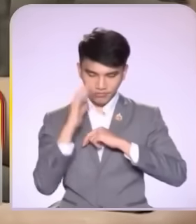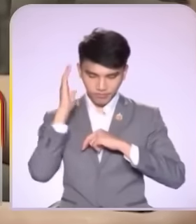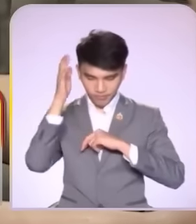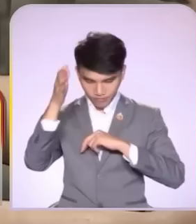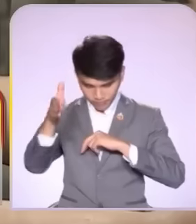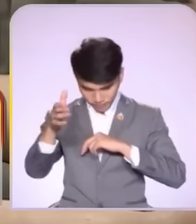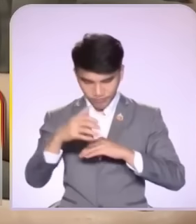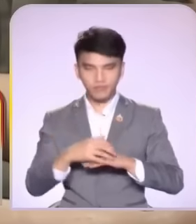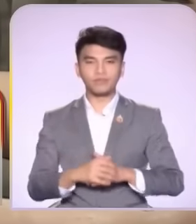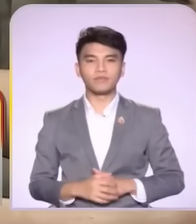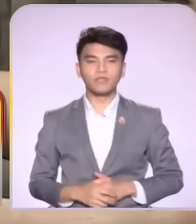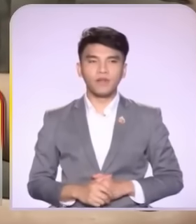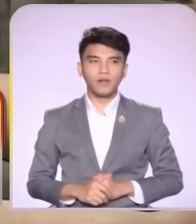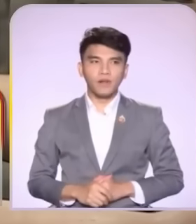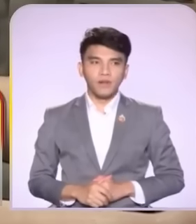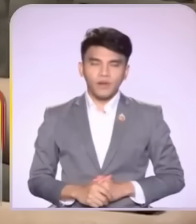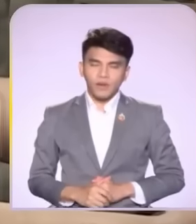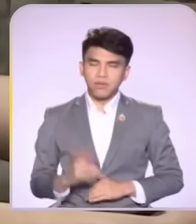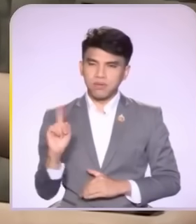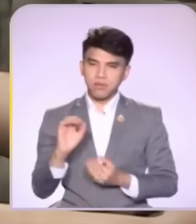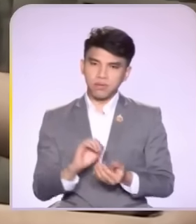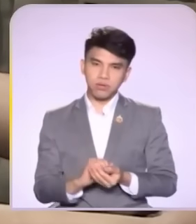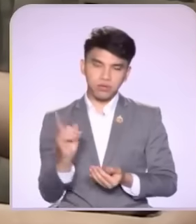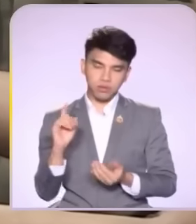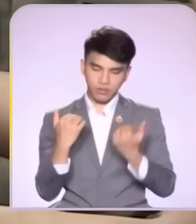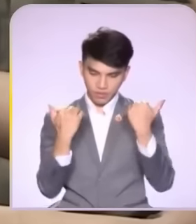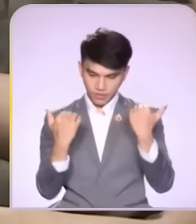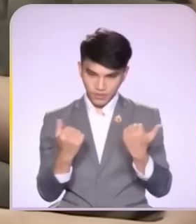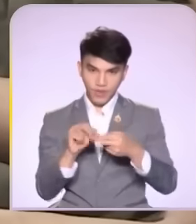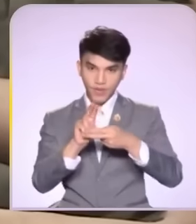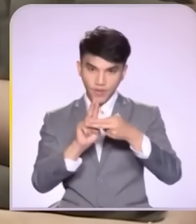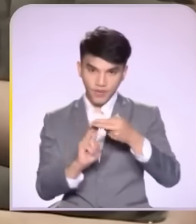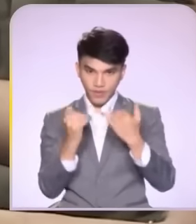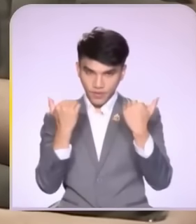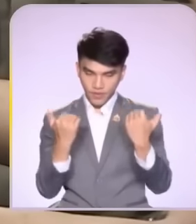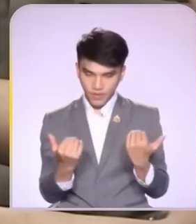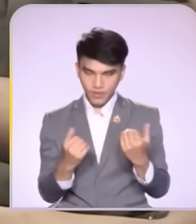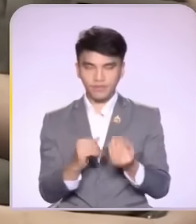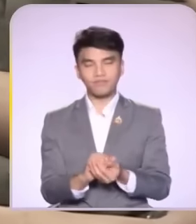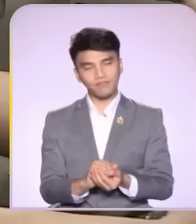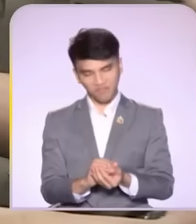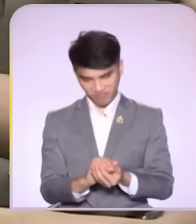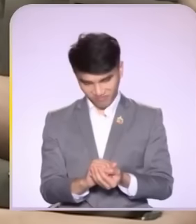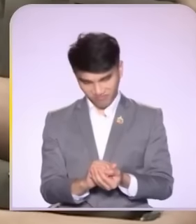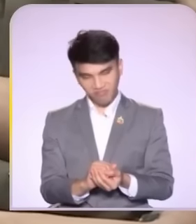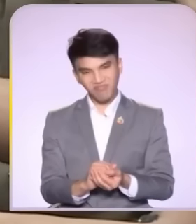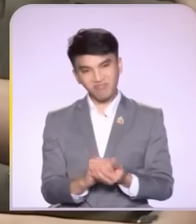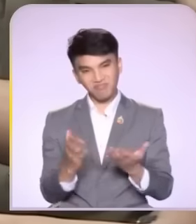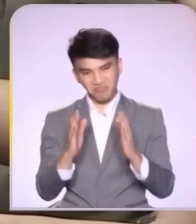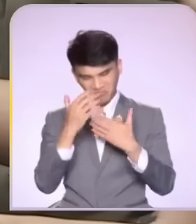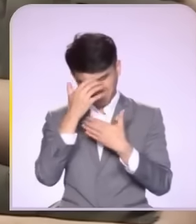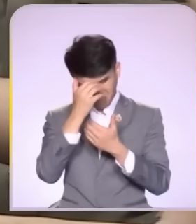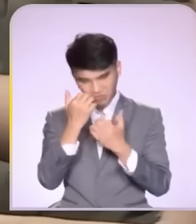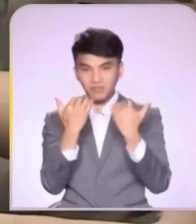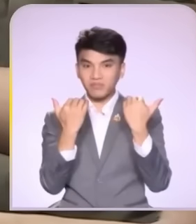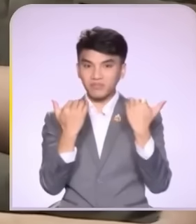องนี้ให้ก่อนเลย คุณผู้ชมคือณวันนี้นะแฮชแท็กเรื่องนี้ยังติดเทรนด์อยู่แล้วหลายคน